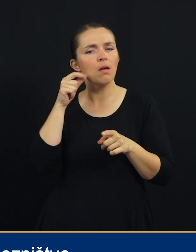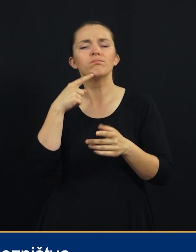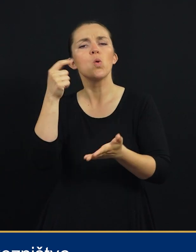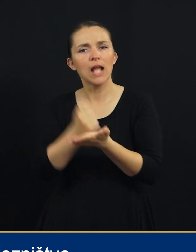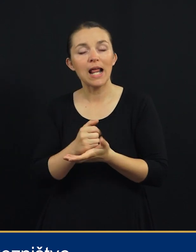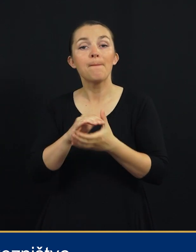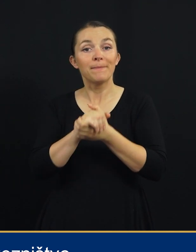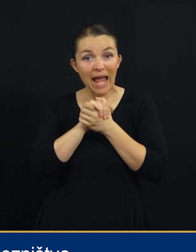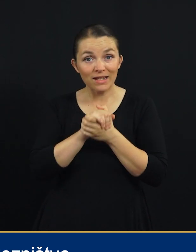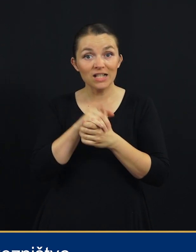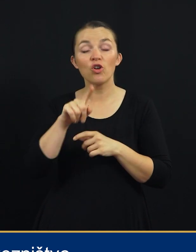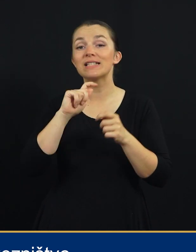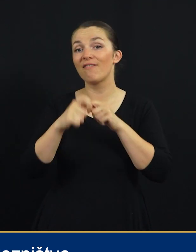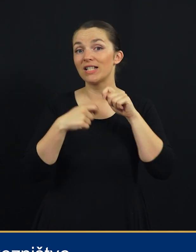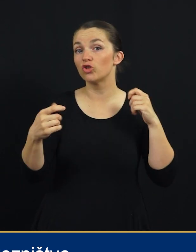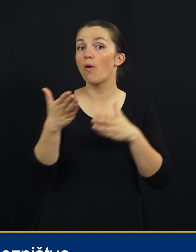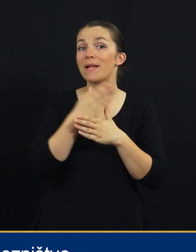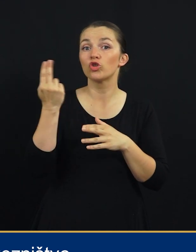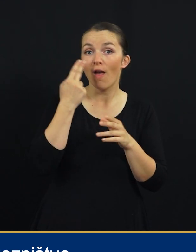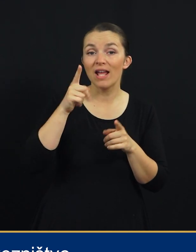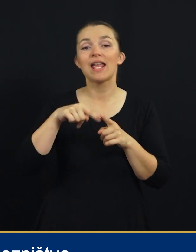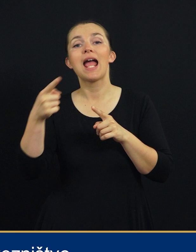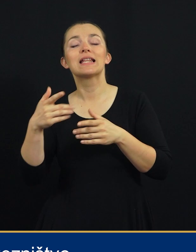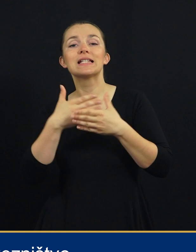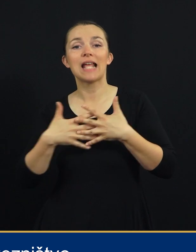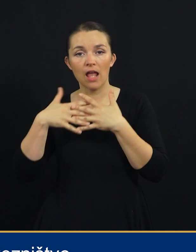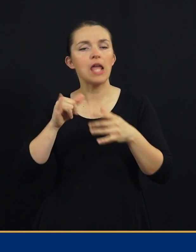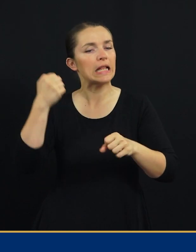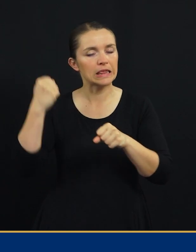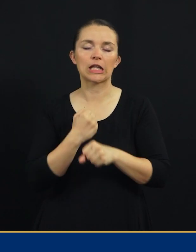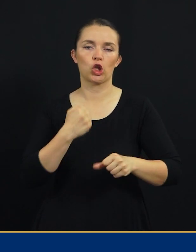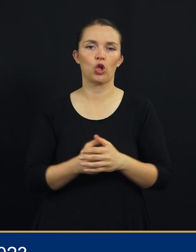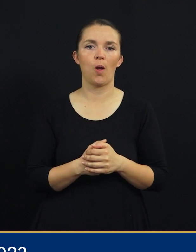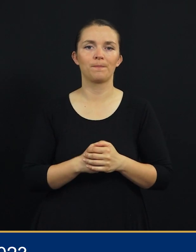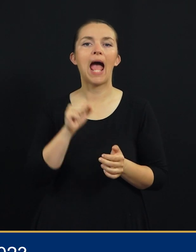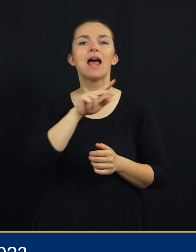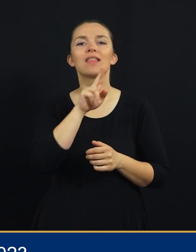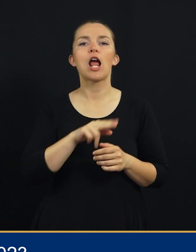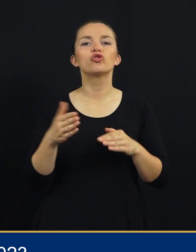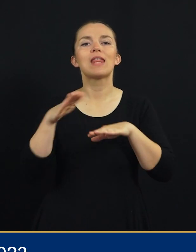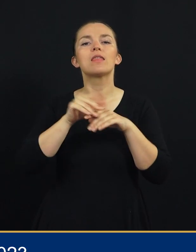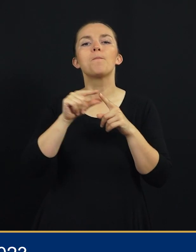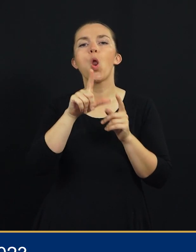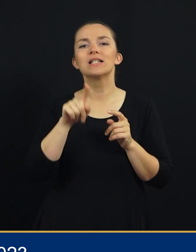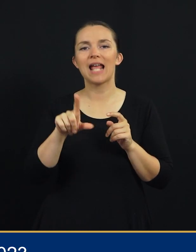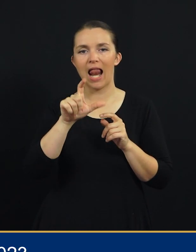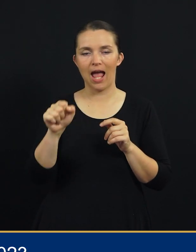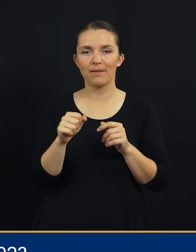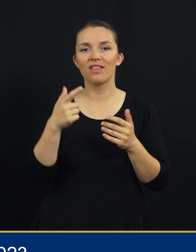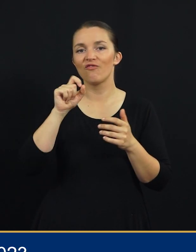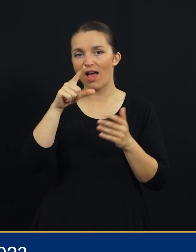je prijateljstvo in zavezništvo med Slovenijo in ZDA trdno. Andraž Nadpolzelo, 12.